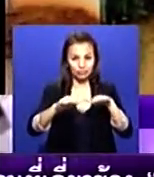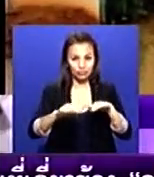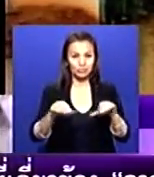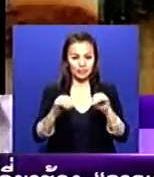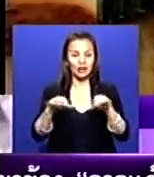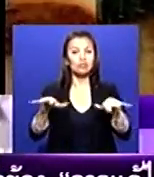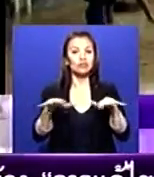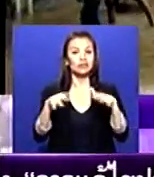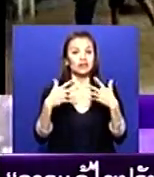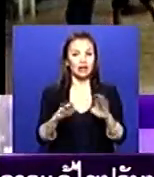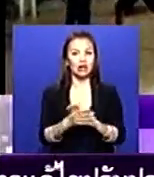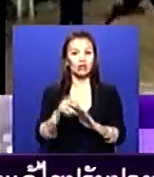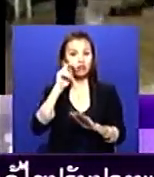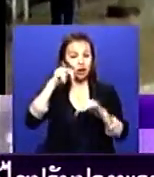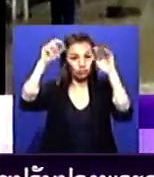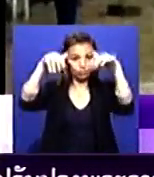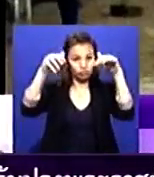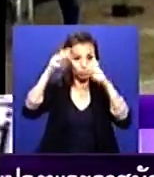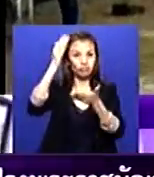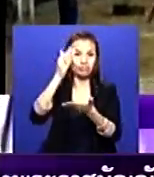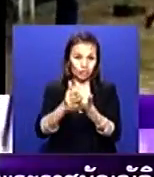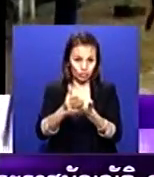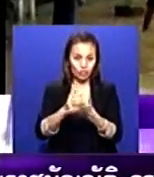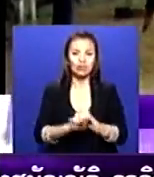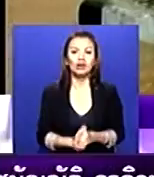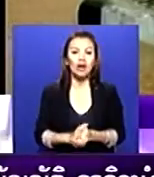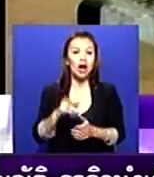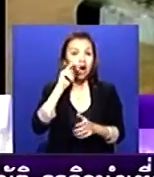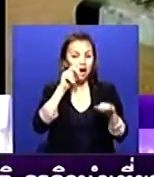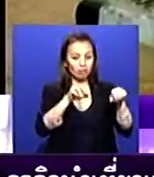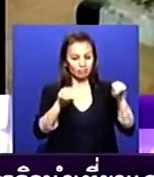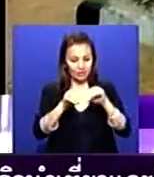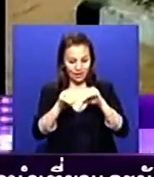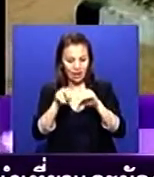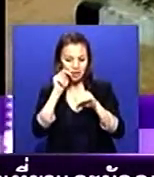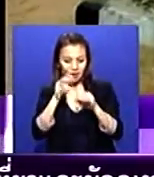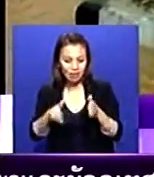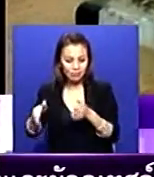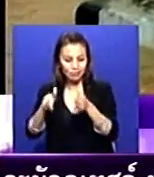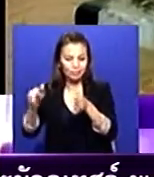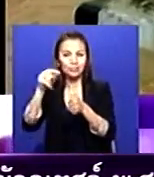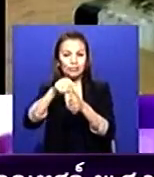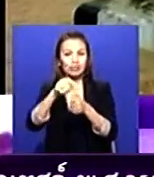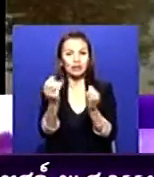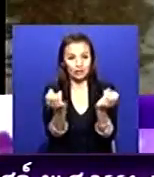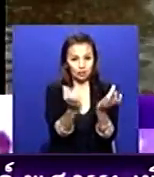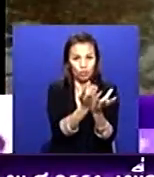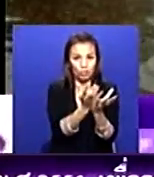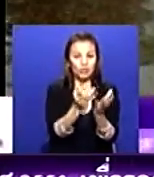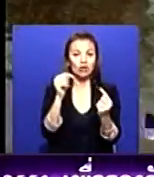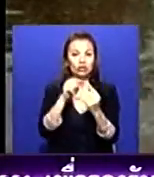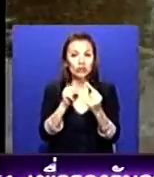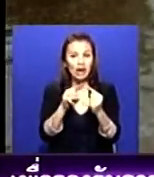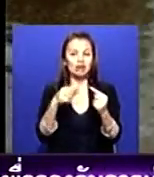กติหลังฝนหยุดขณะที่พื้นที่ราบลุ่มหรือพื้นที่ที่อยู่ติดแม่น้ำยังได้รับผลกระทบโดยที่บ้านทุ่งเหรีย